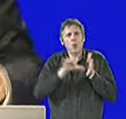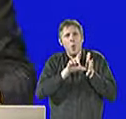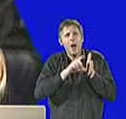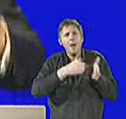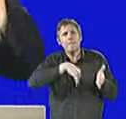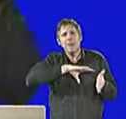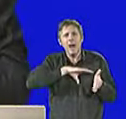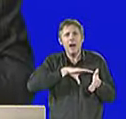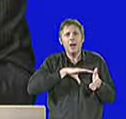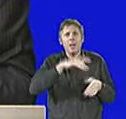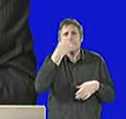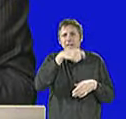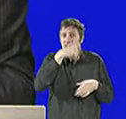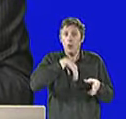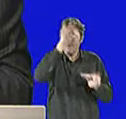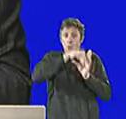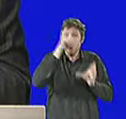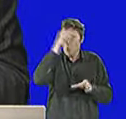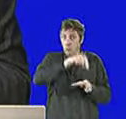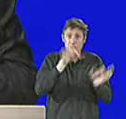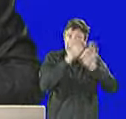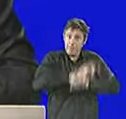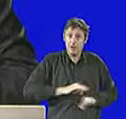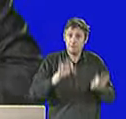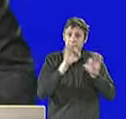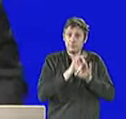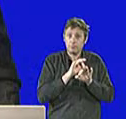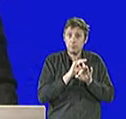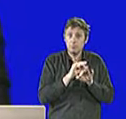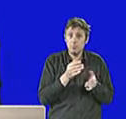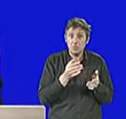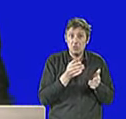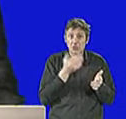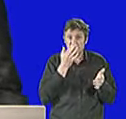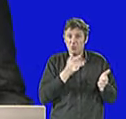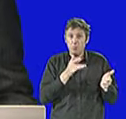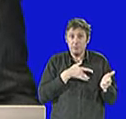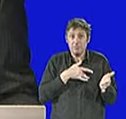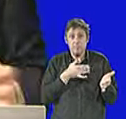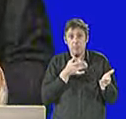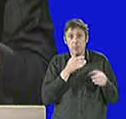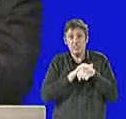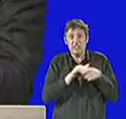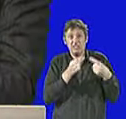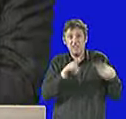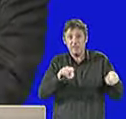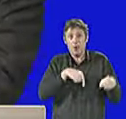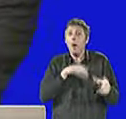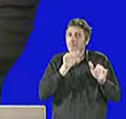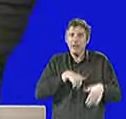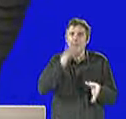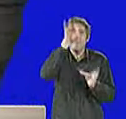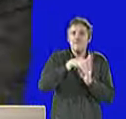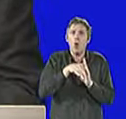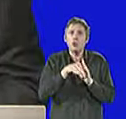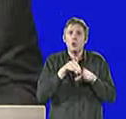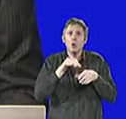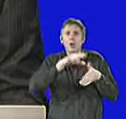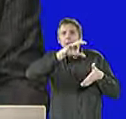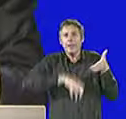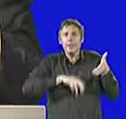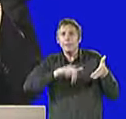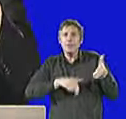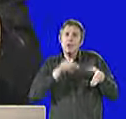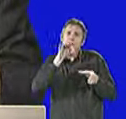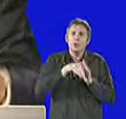des présidents dont je n'avais pas la même sensibilité politique. Parce que je voulais mettre l'avenir de mon pays